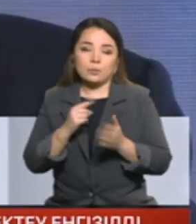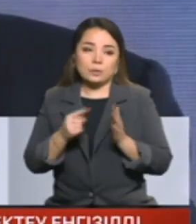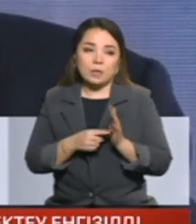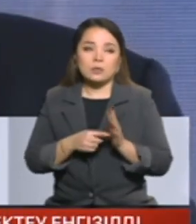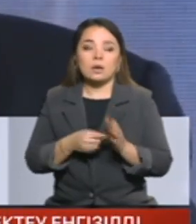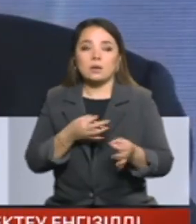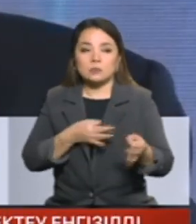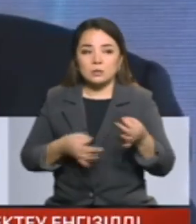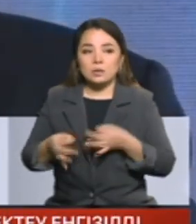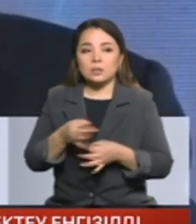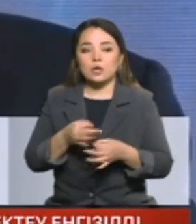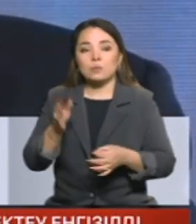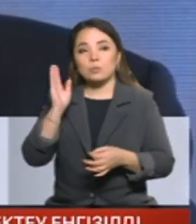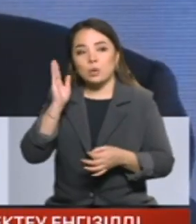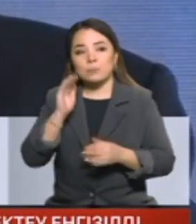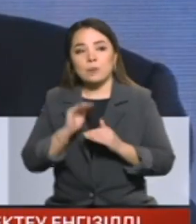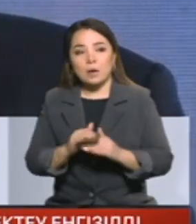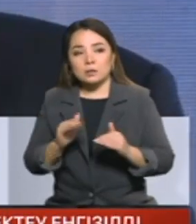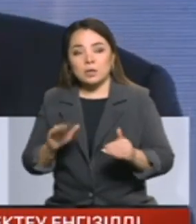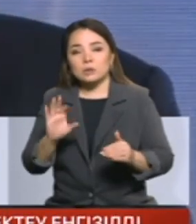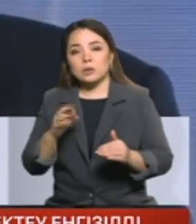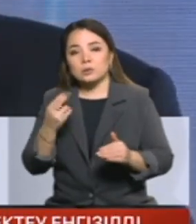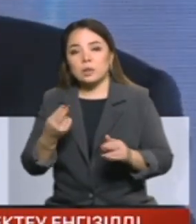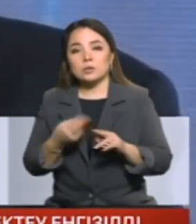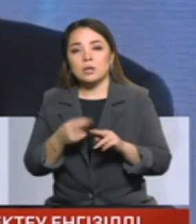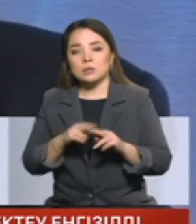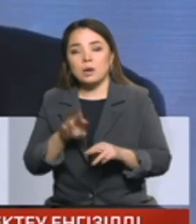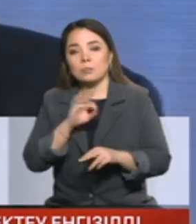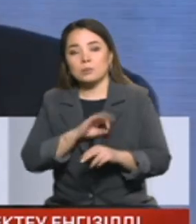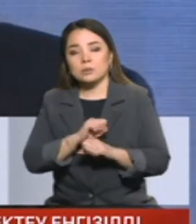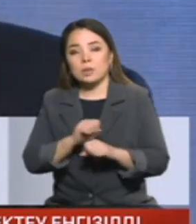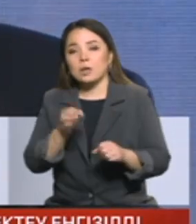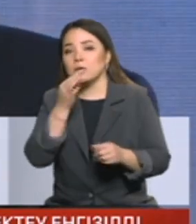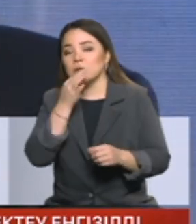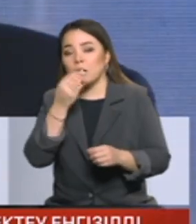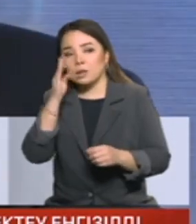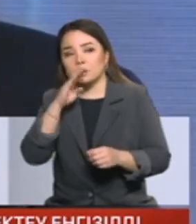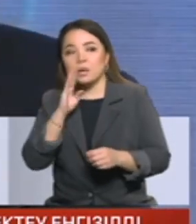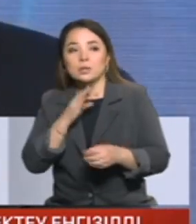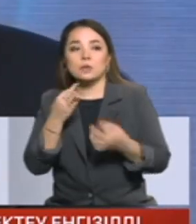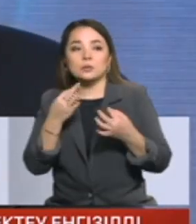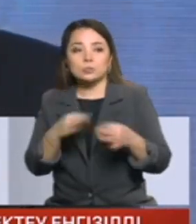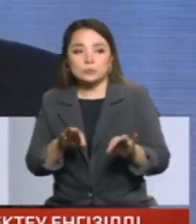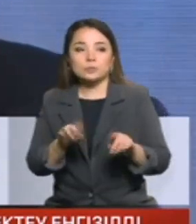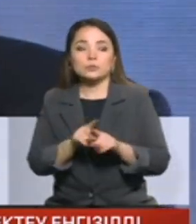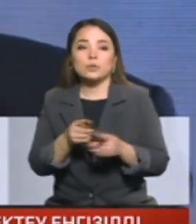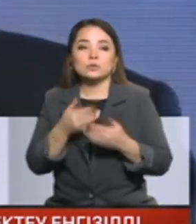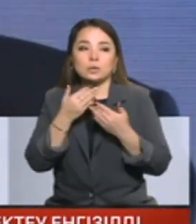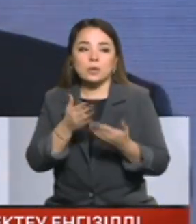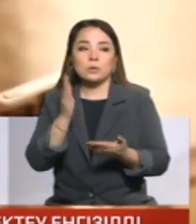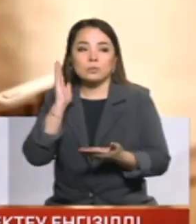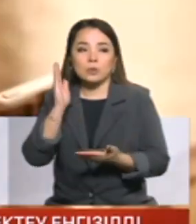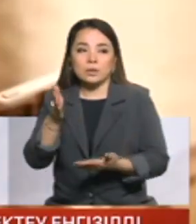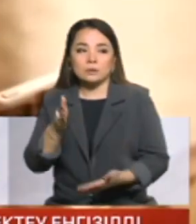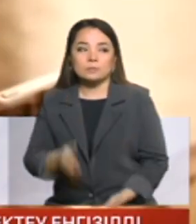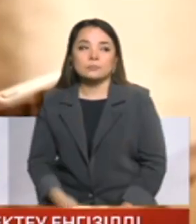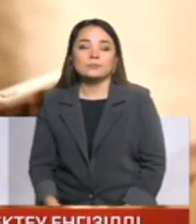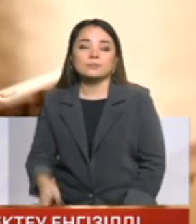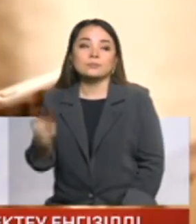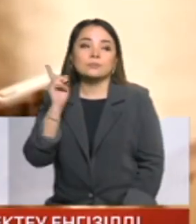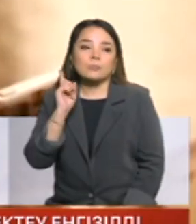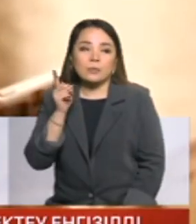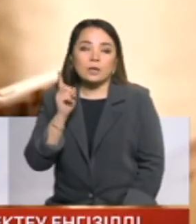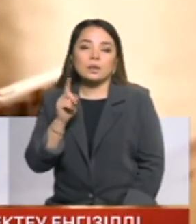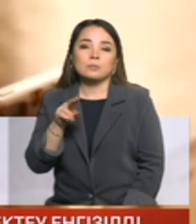бойынша ақылдасып жатырмыз. Болашақта балалар әлеуметтік желілерді пайдаланбас бұрын ата-анасының рұқсаты сұралатын болады. Instagram